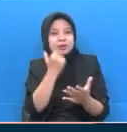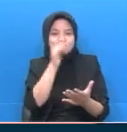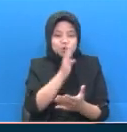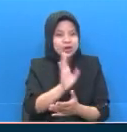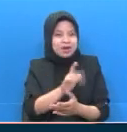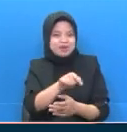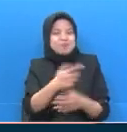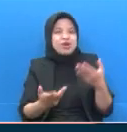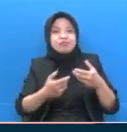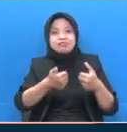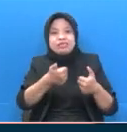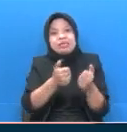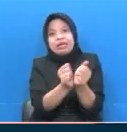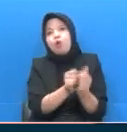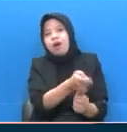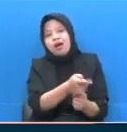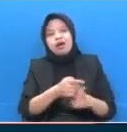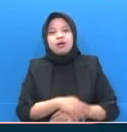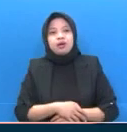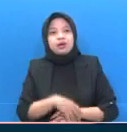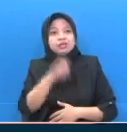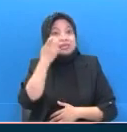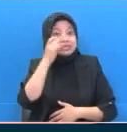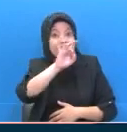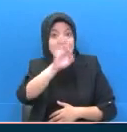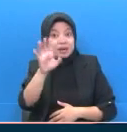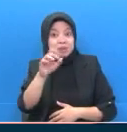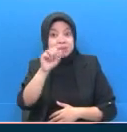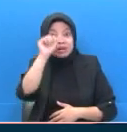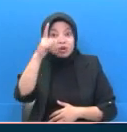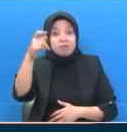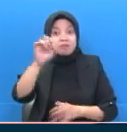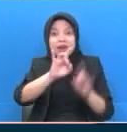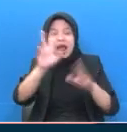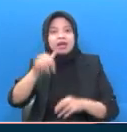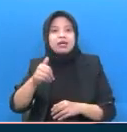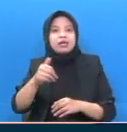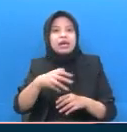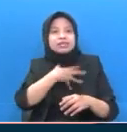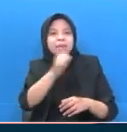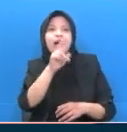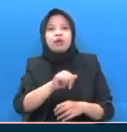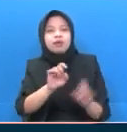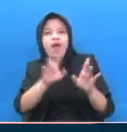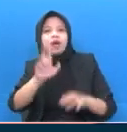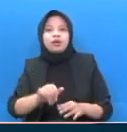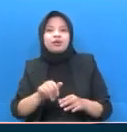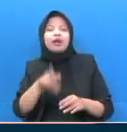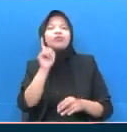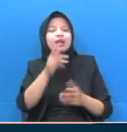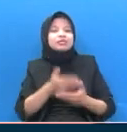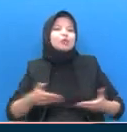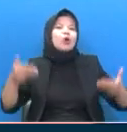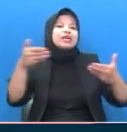kemudian menarik. Besok lagi ada kesaksian lagi, beda lagi, diancam lagi, tarik lagi. Ini suatu kondisi yang sangat